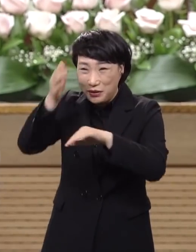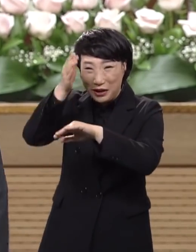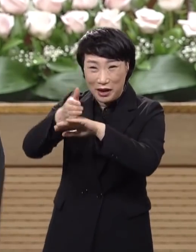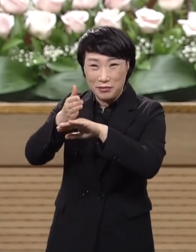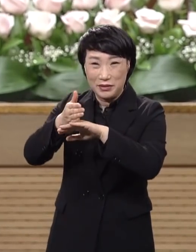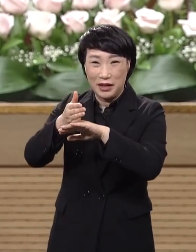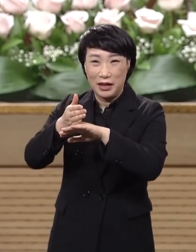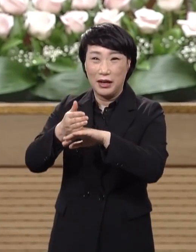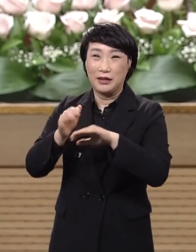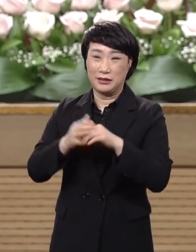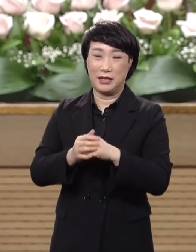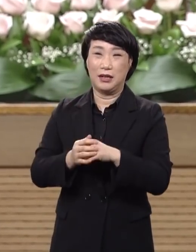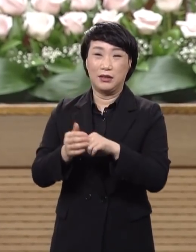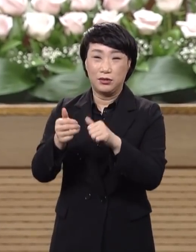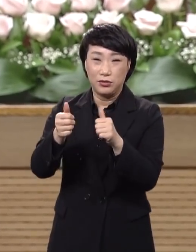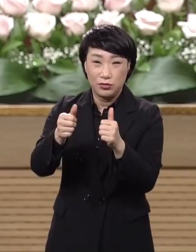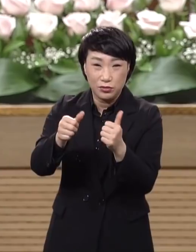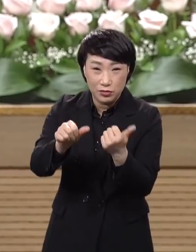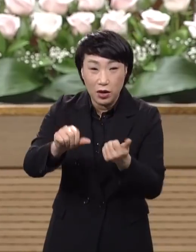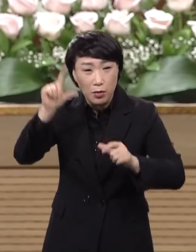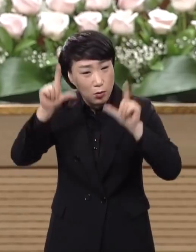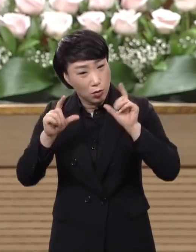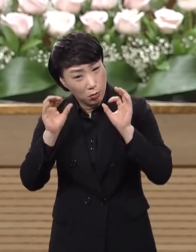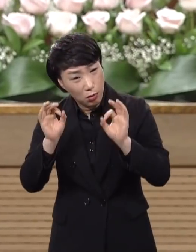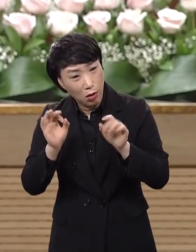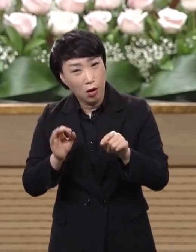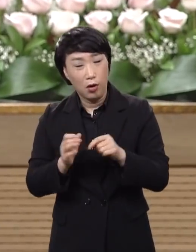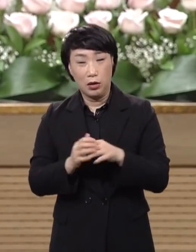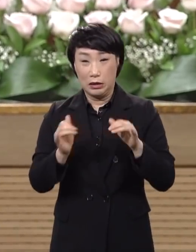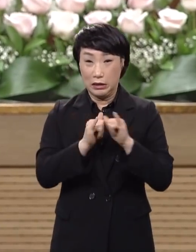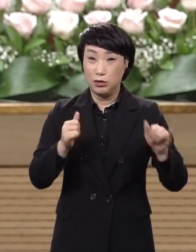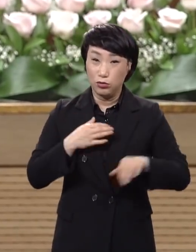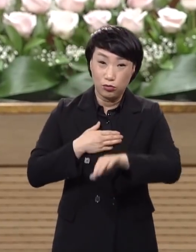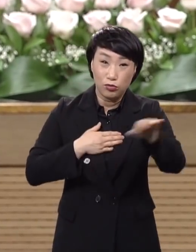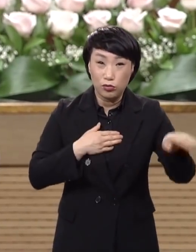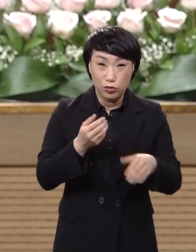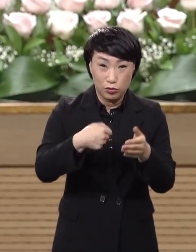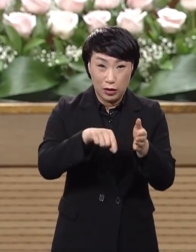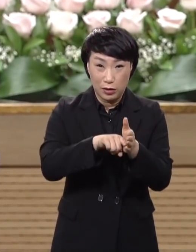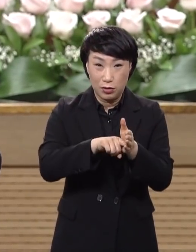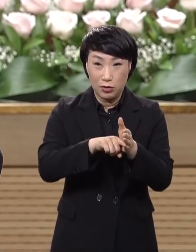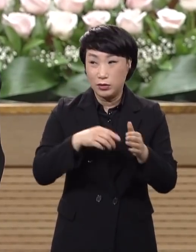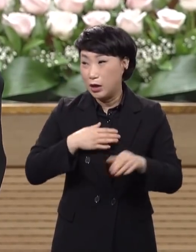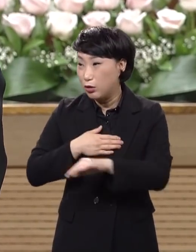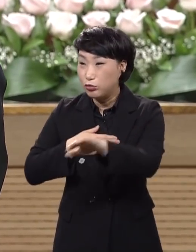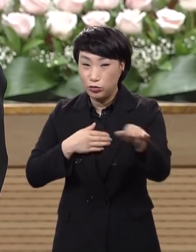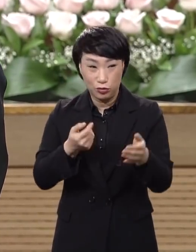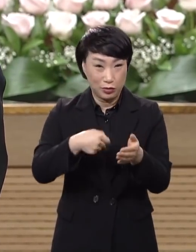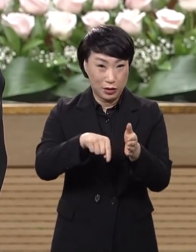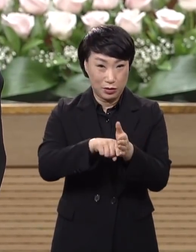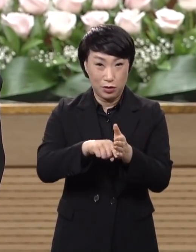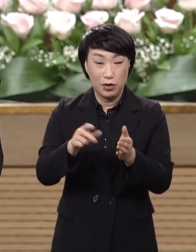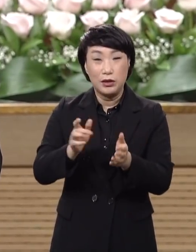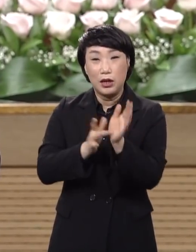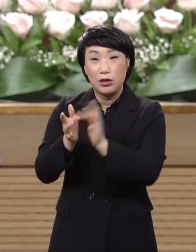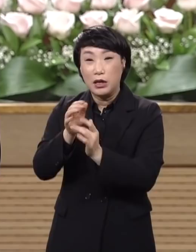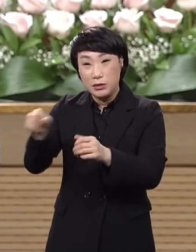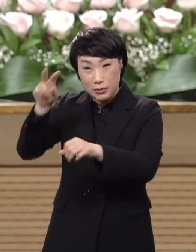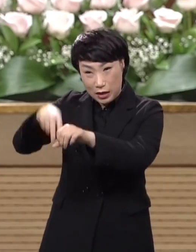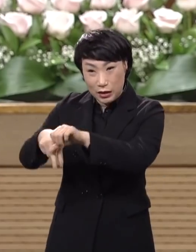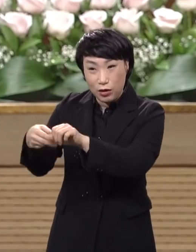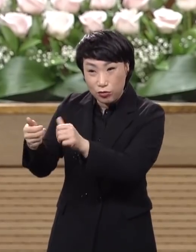감사함으로 죽어가는 그 모습은 정말로 인류를 위해서, 우리를 위해 주님의 십자가에